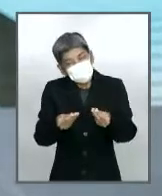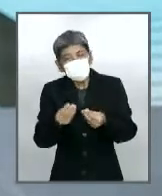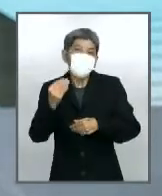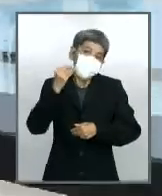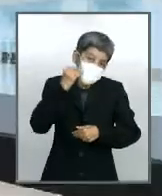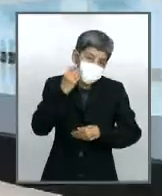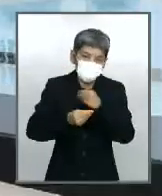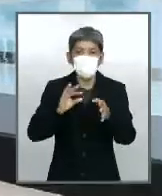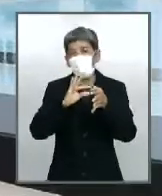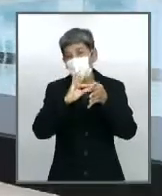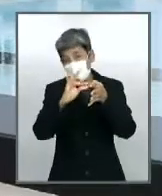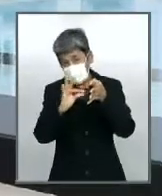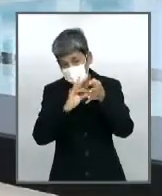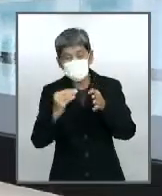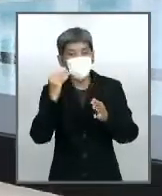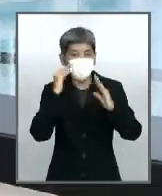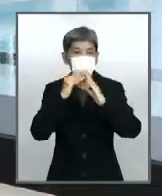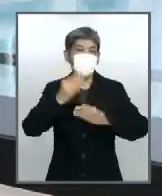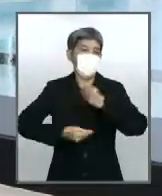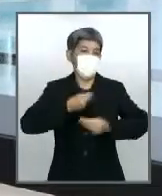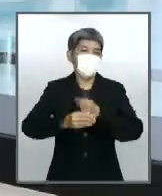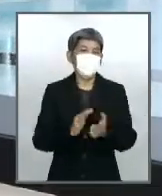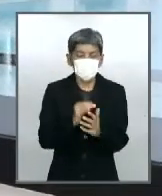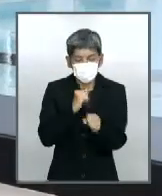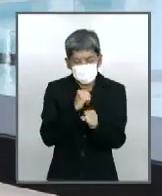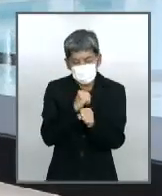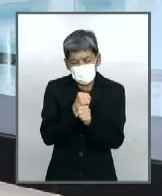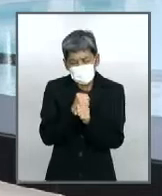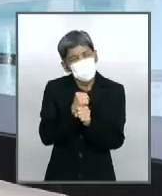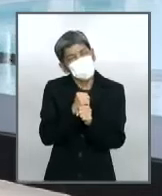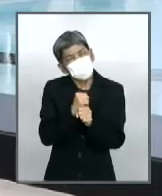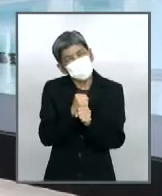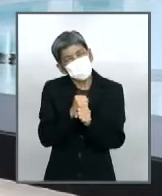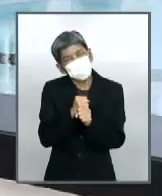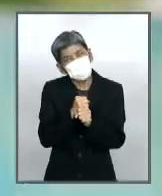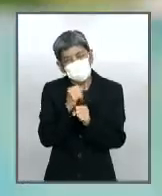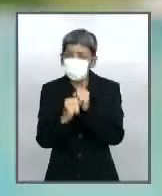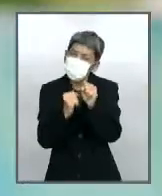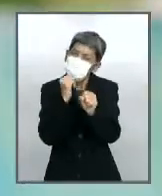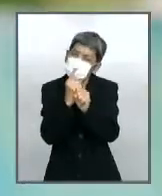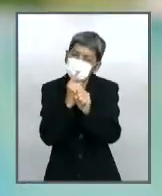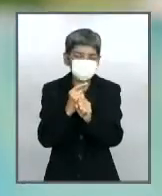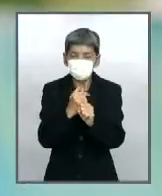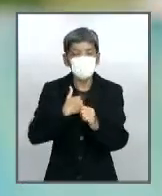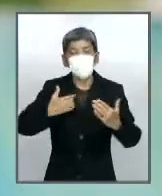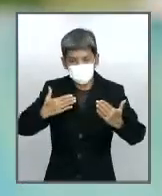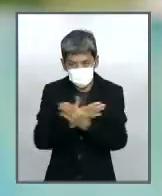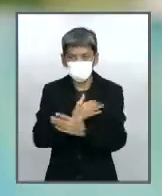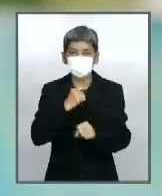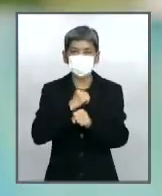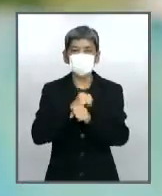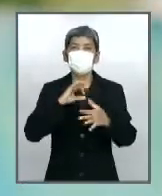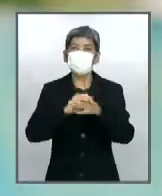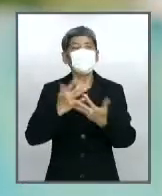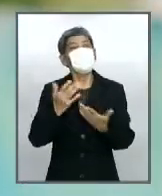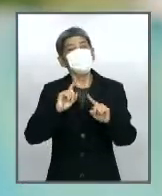ล้วก็ขายคอนโดขายบ้านค่ะแต่ว่าทำไปได้สักประมาณเกือบปีก็เปลี่ยนสายงานมาทำ